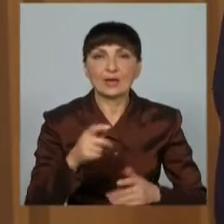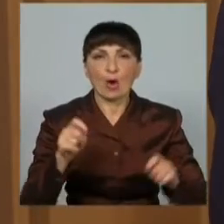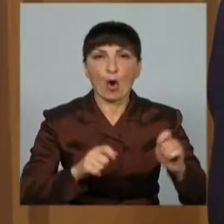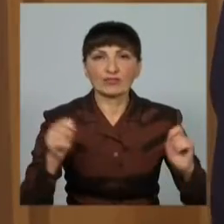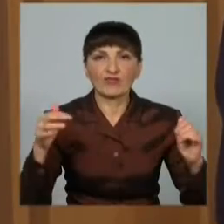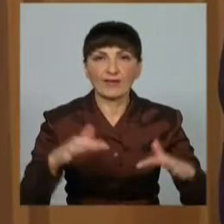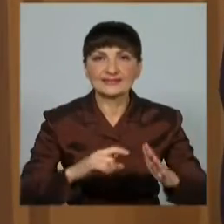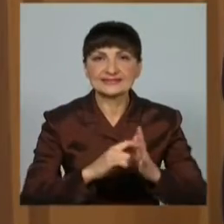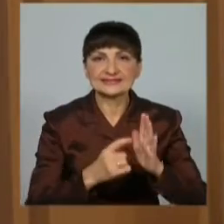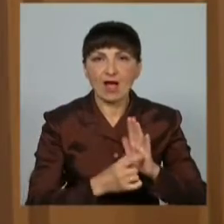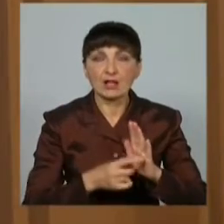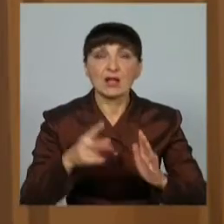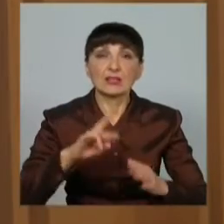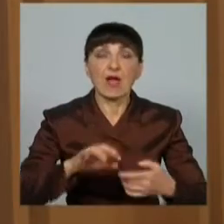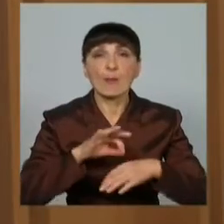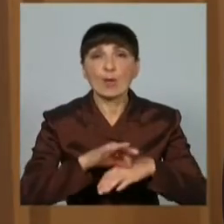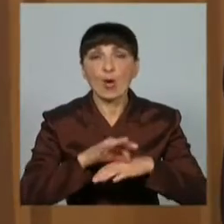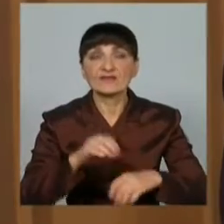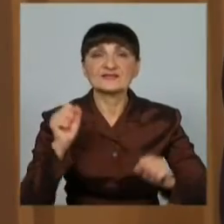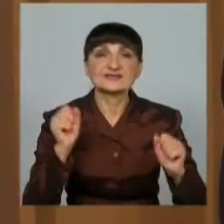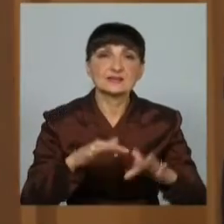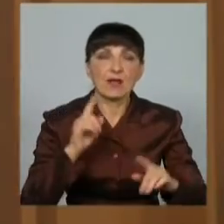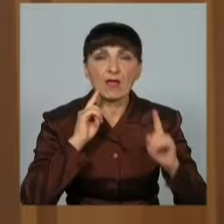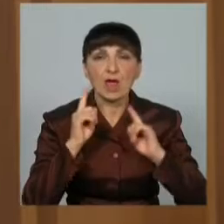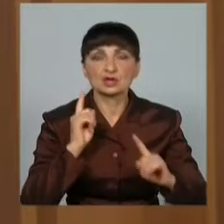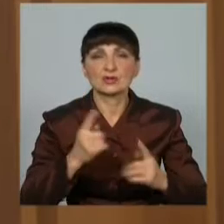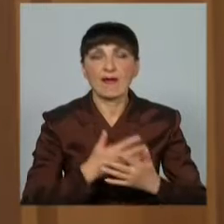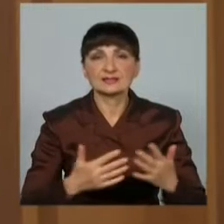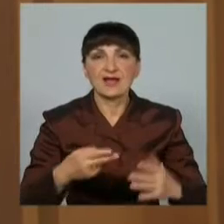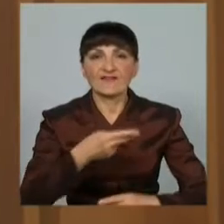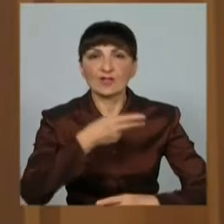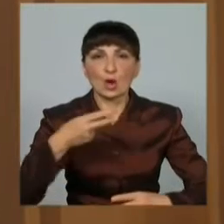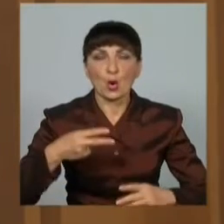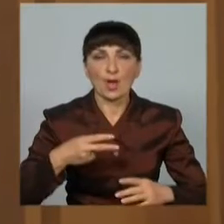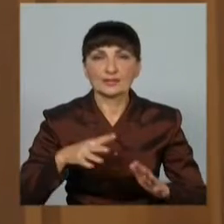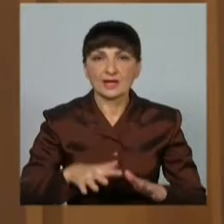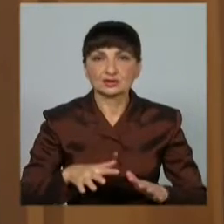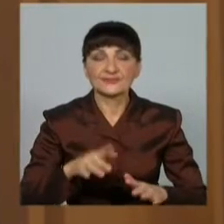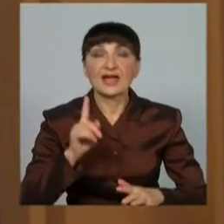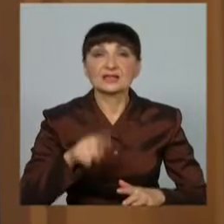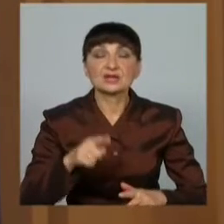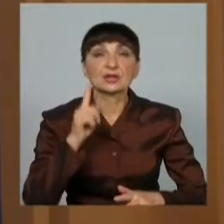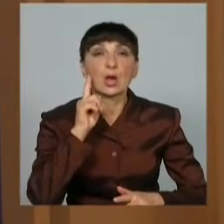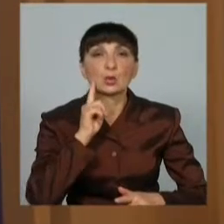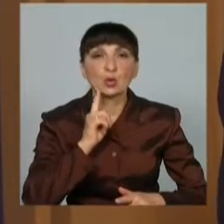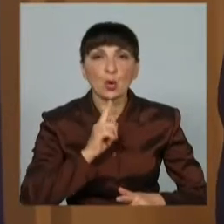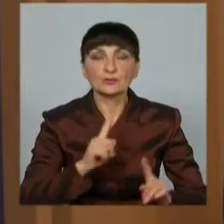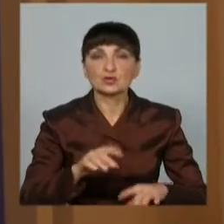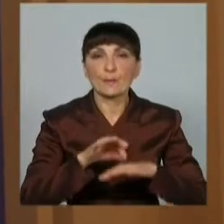для проведения встреч, совещаний. Он находится у нас на 2-м этаже. И также для удобства,